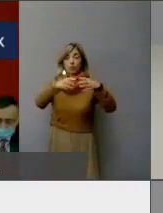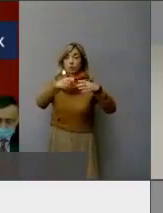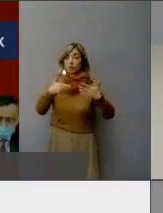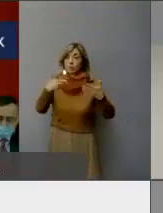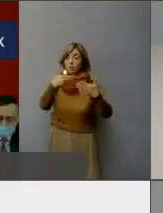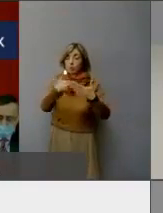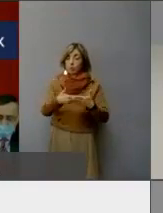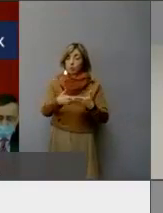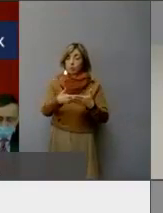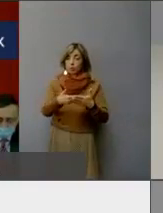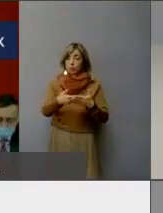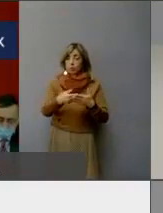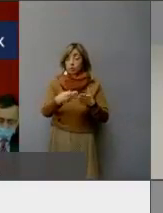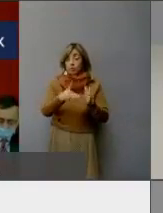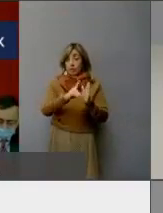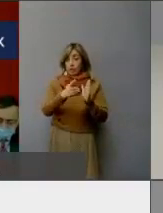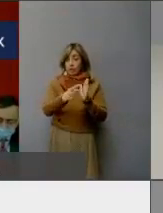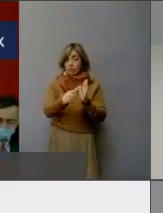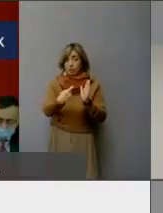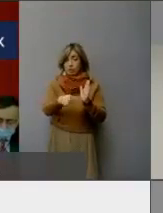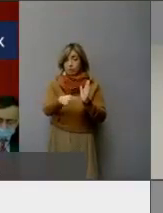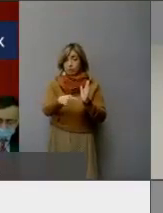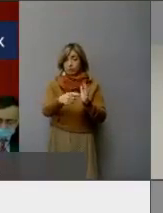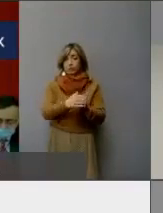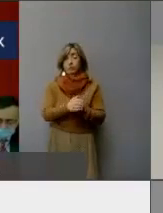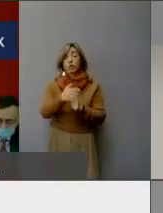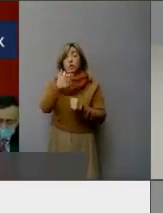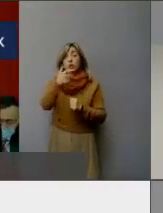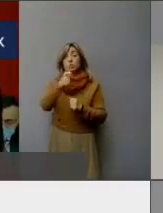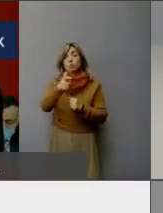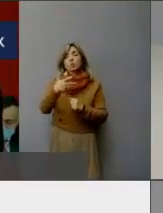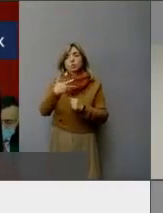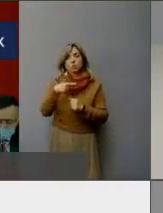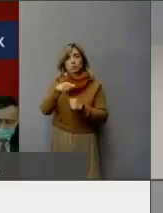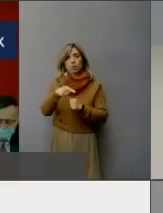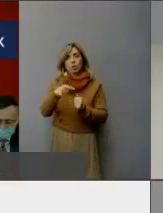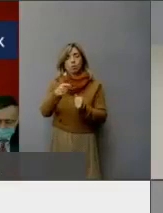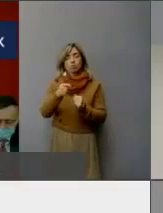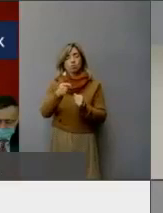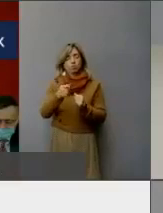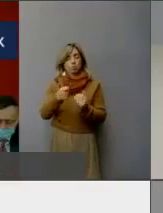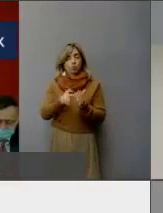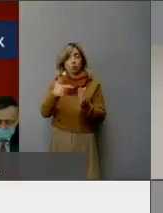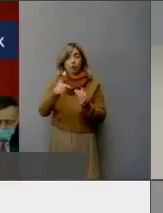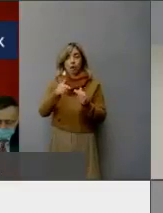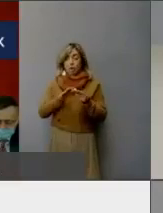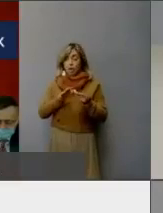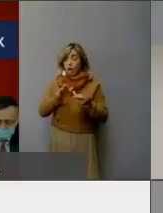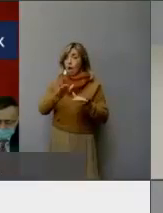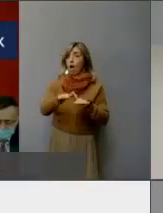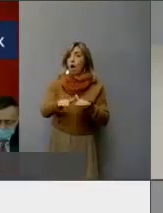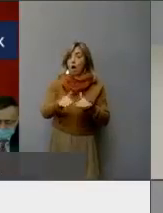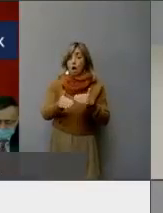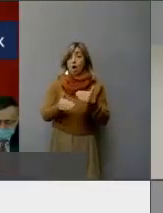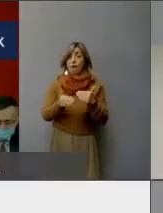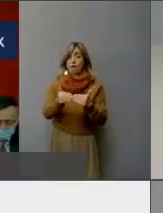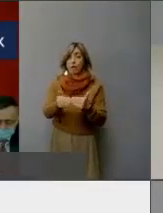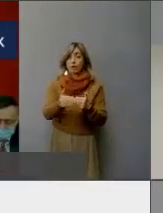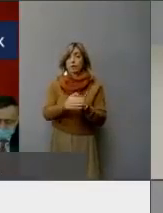questa delibera perché è un significativo passo avanti non so quanti sanno numero